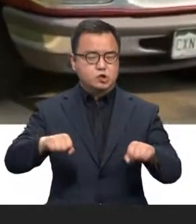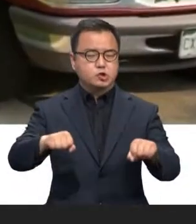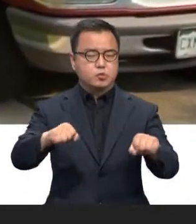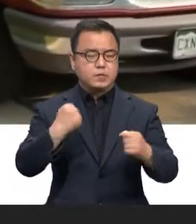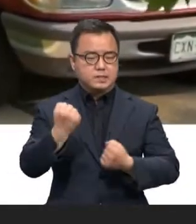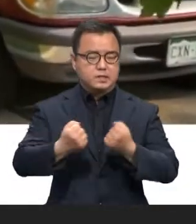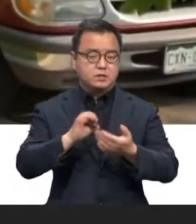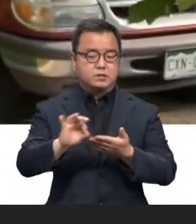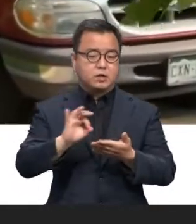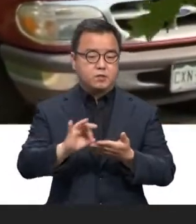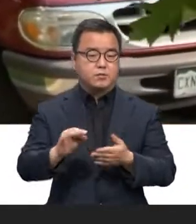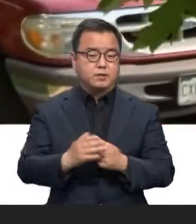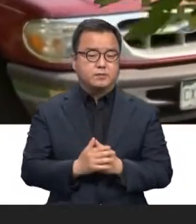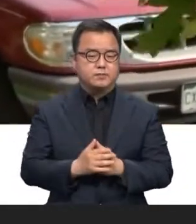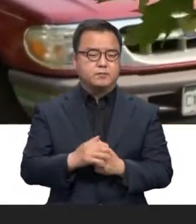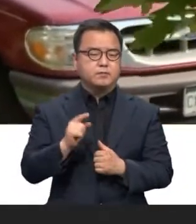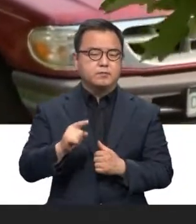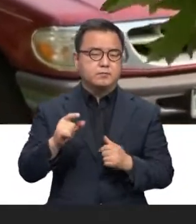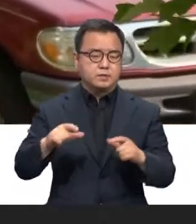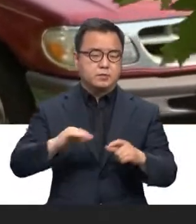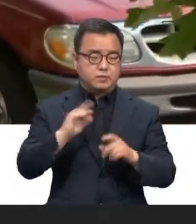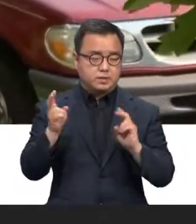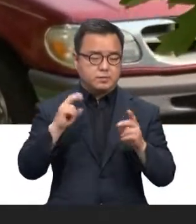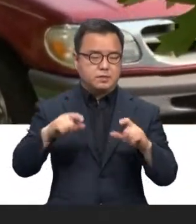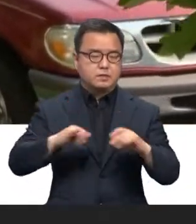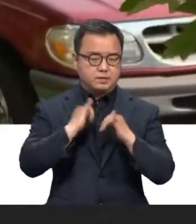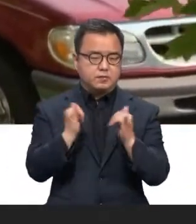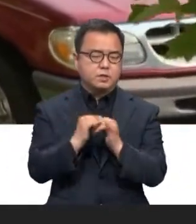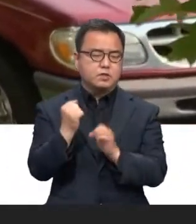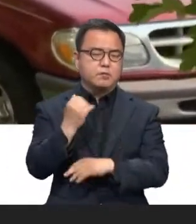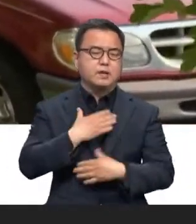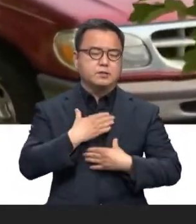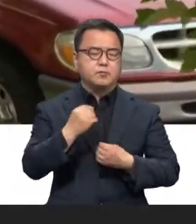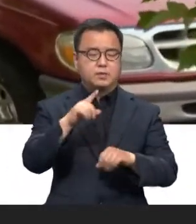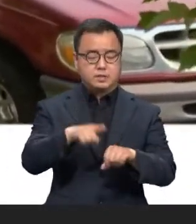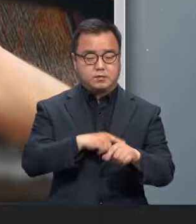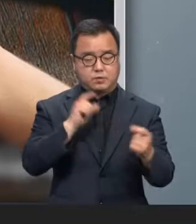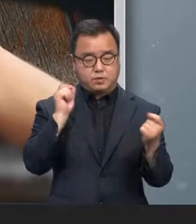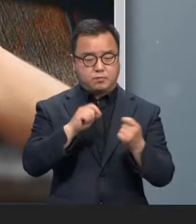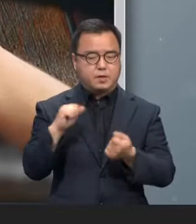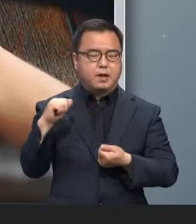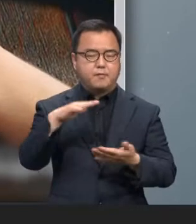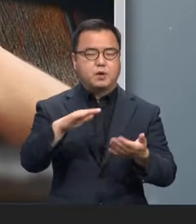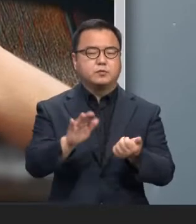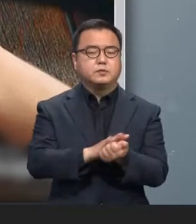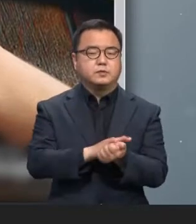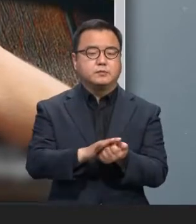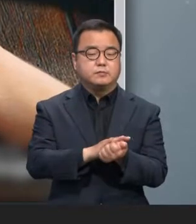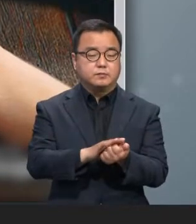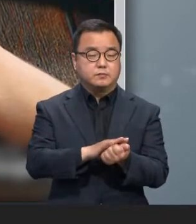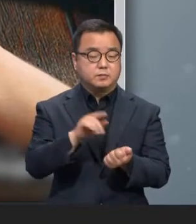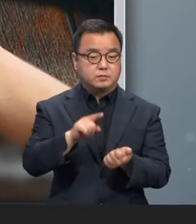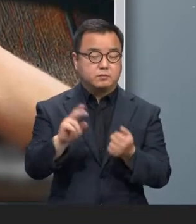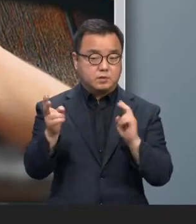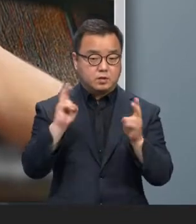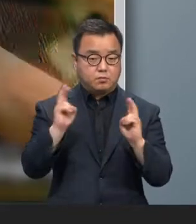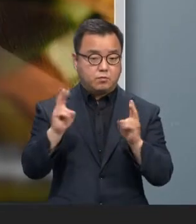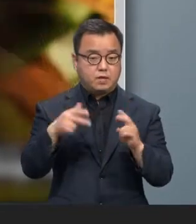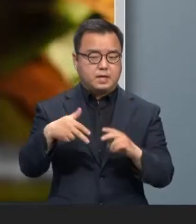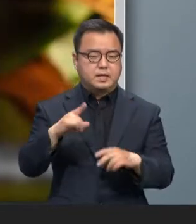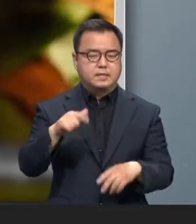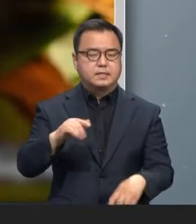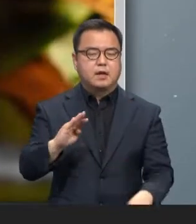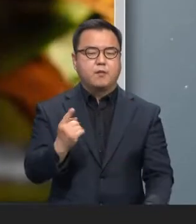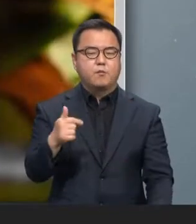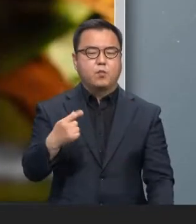safe, community-based, and eco-friendly delivery service that delivers. 배송업체 Teen Hustle은 잭 보노의 두